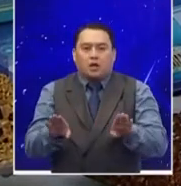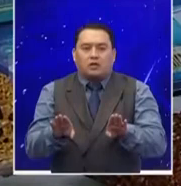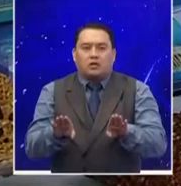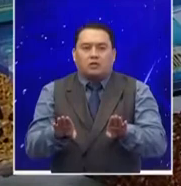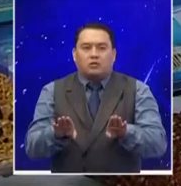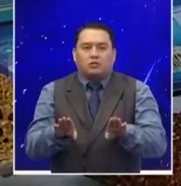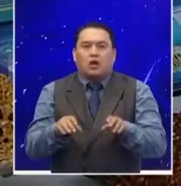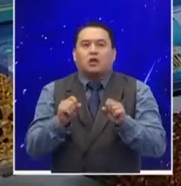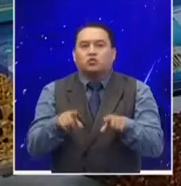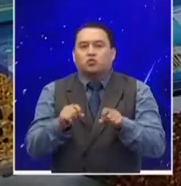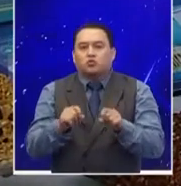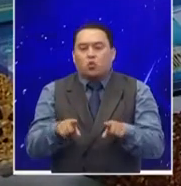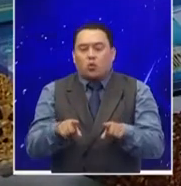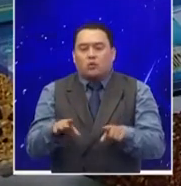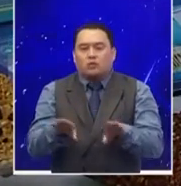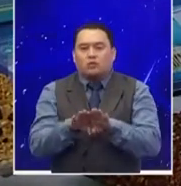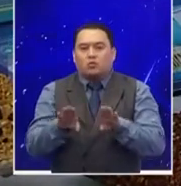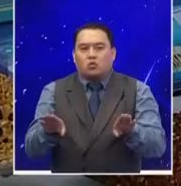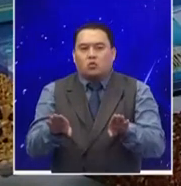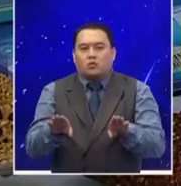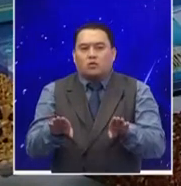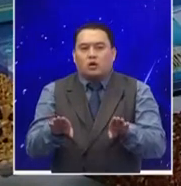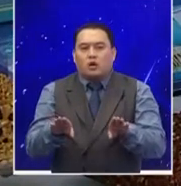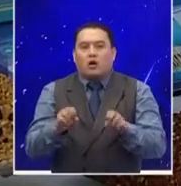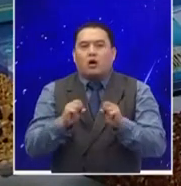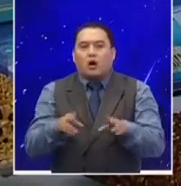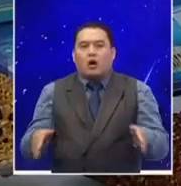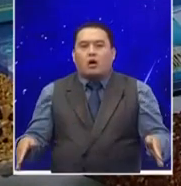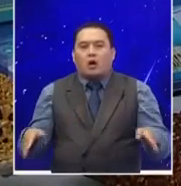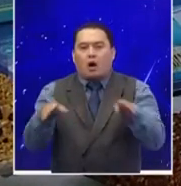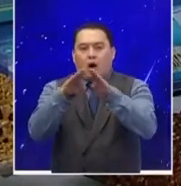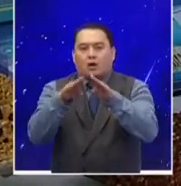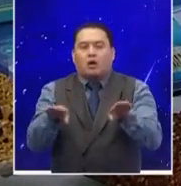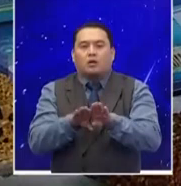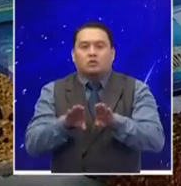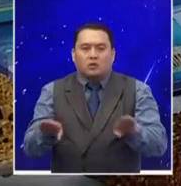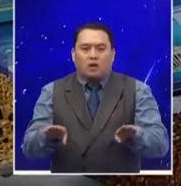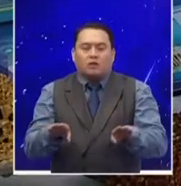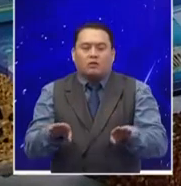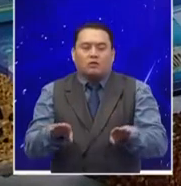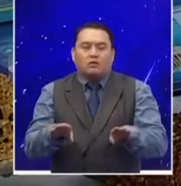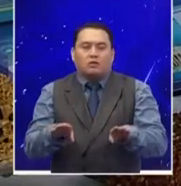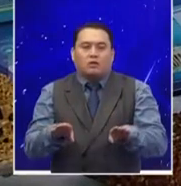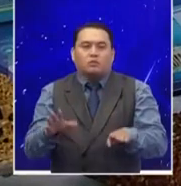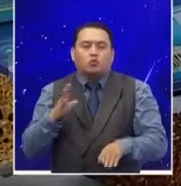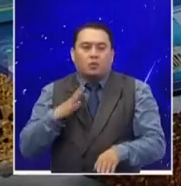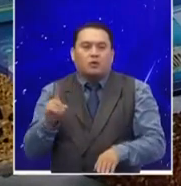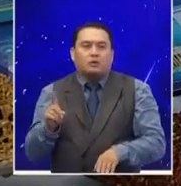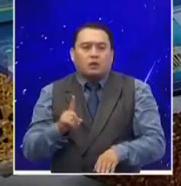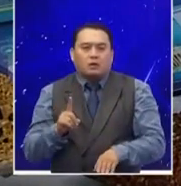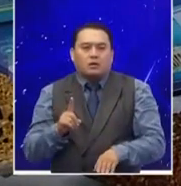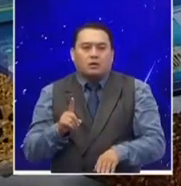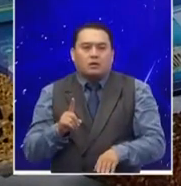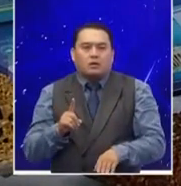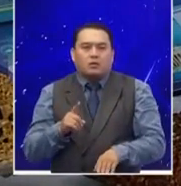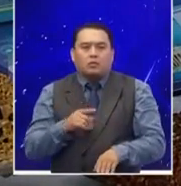как золото, чтобы она тянулась в гору, как вот эта гора, чтобы было у вас детей